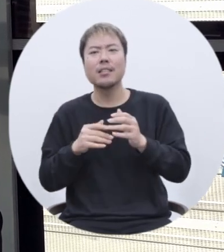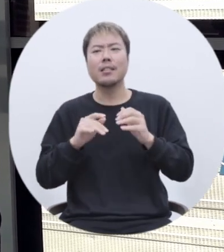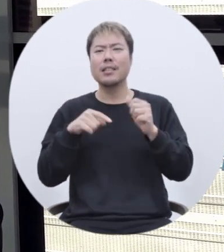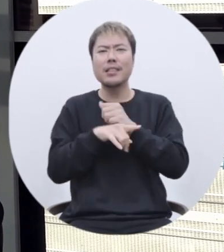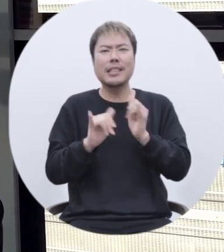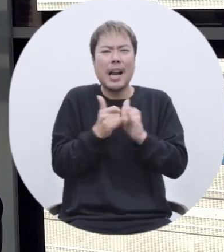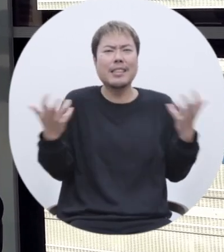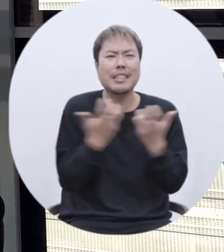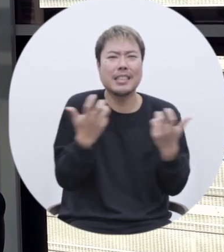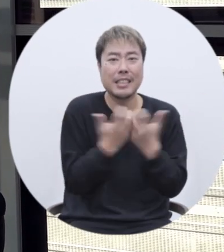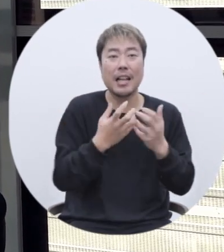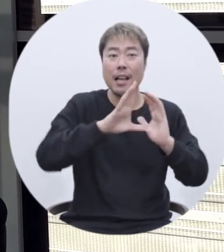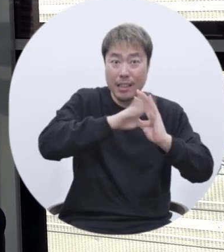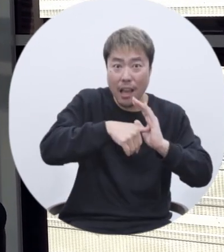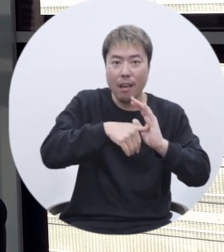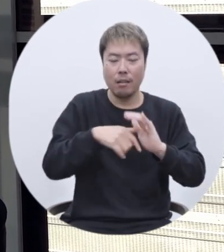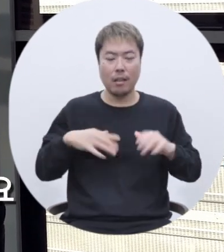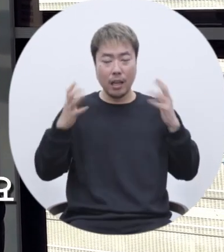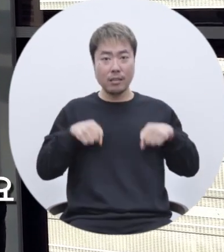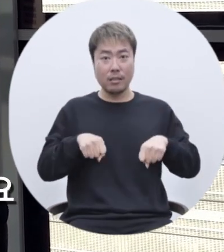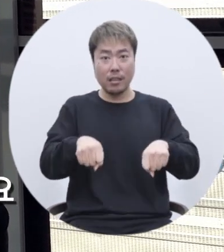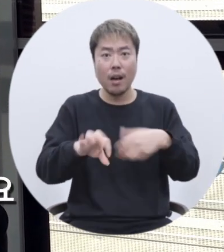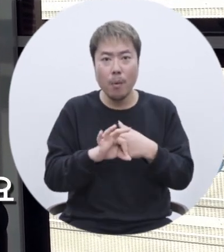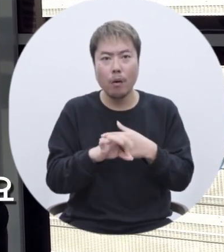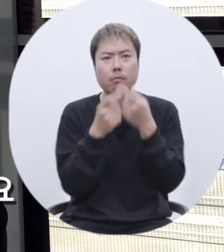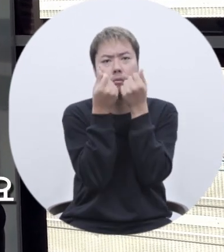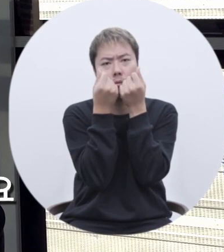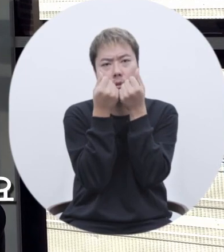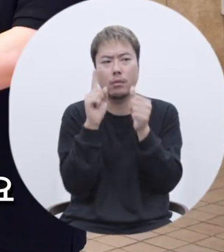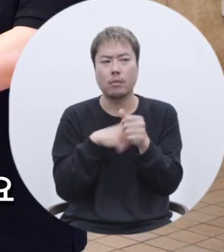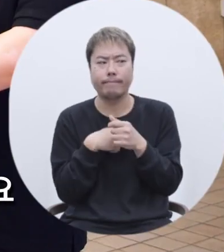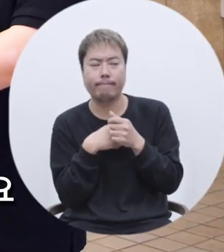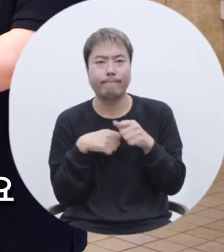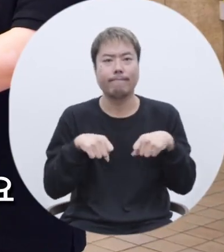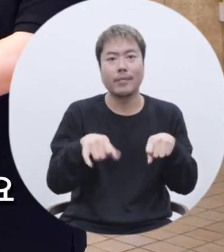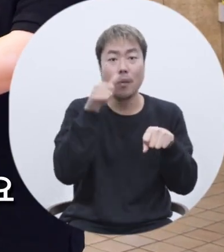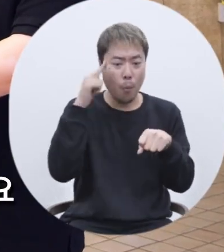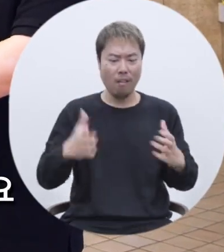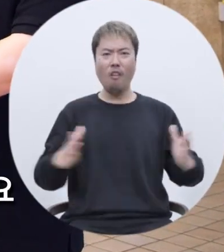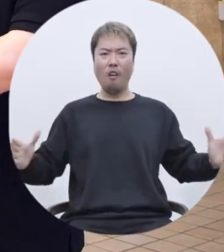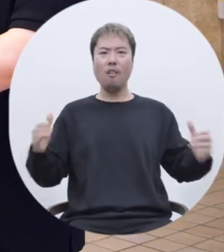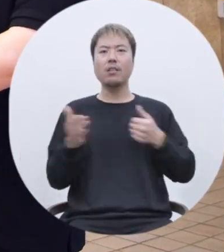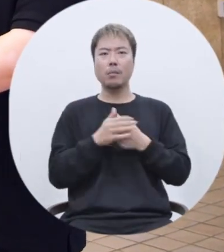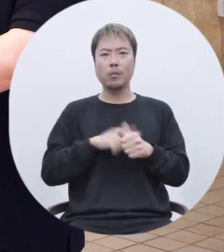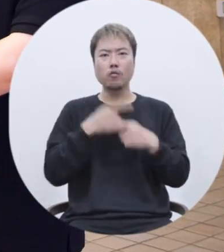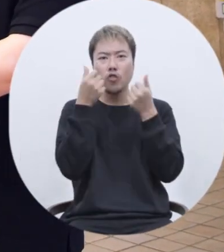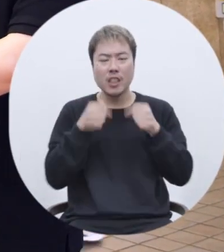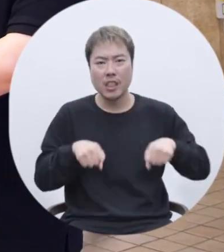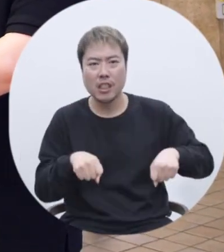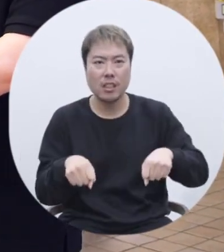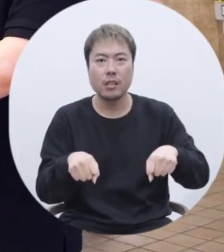많이 이용하는 지하철 같은 경우는 약간 눈치 보이거나 민망해서 좀 타기 어렵긴 해요. 부피가